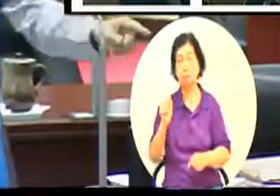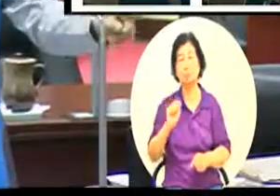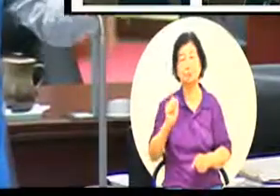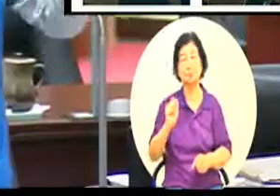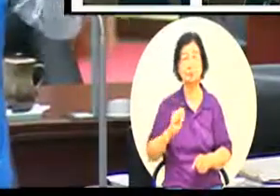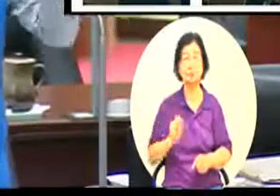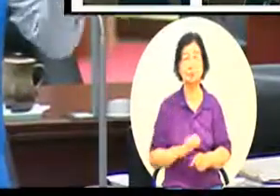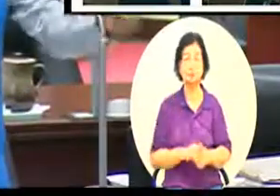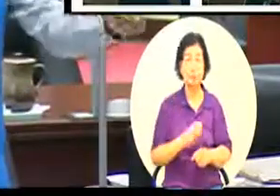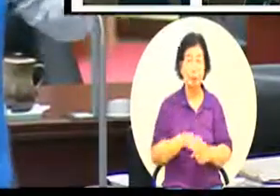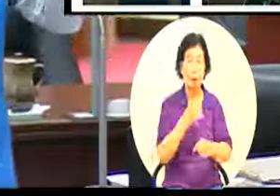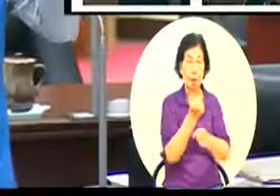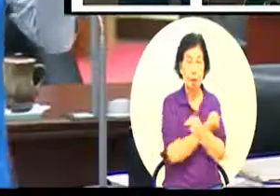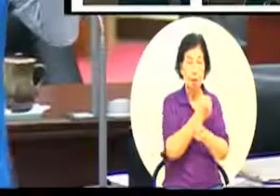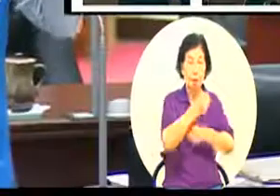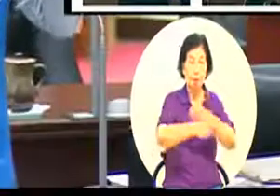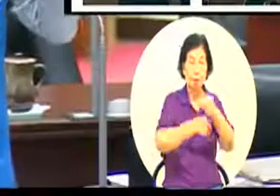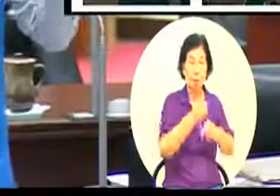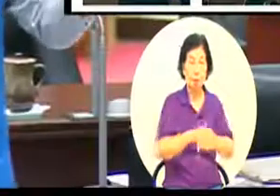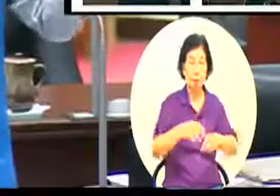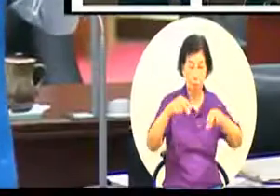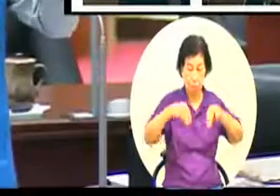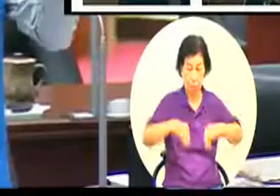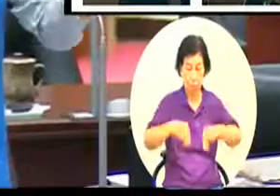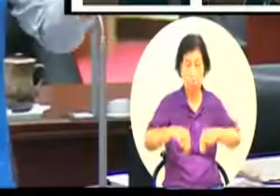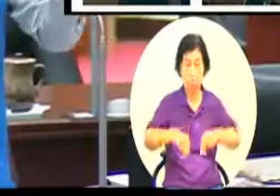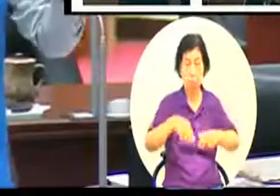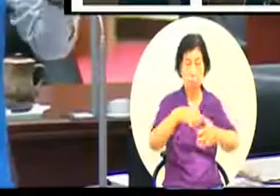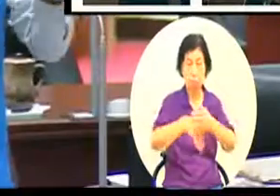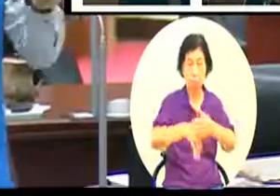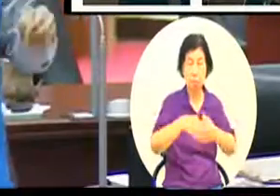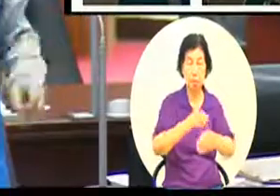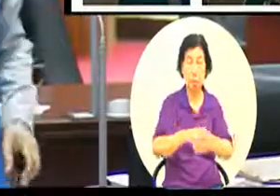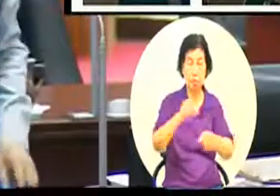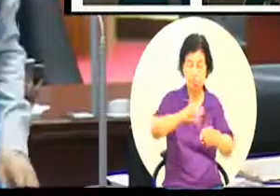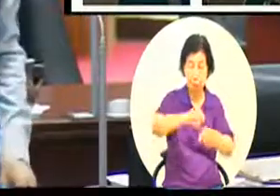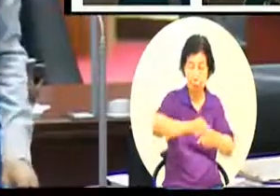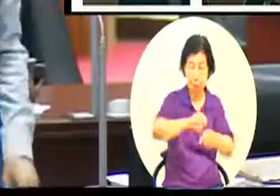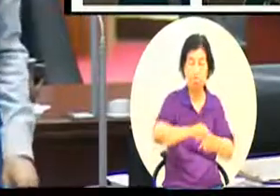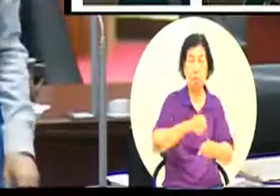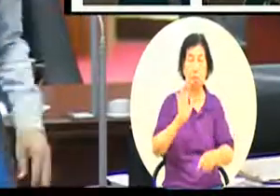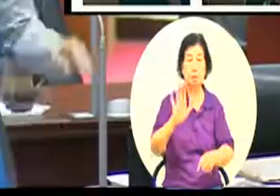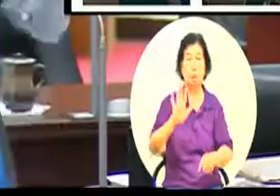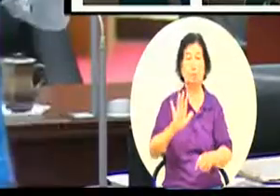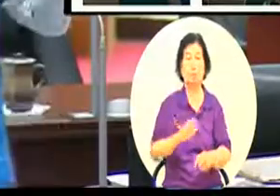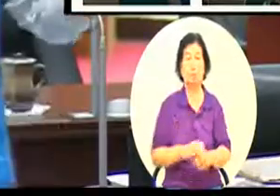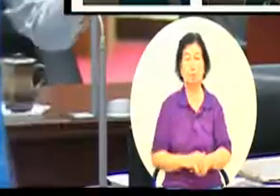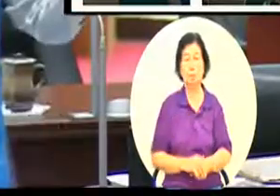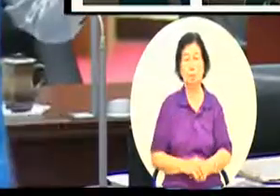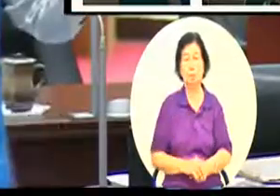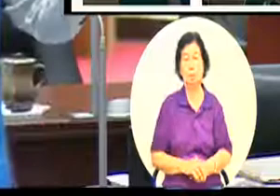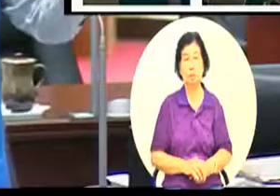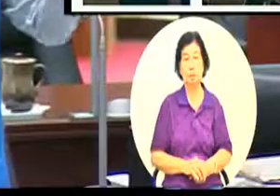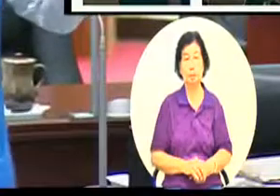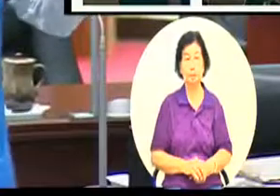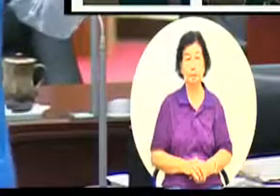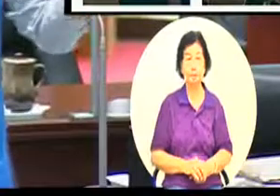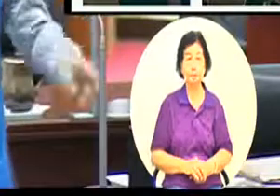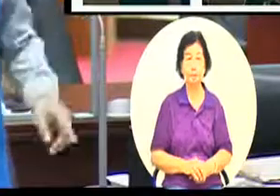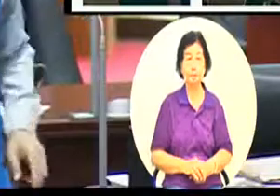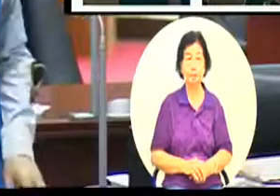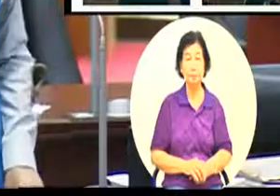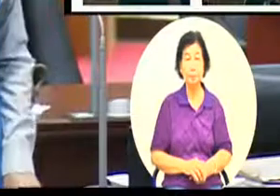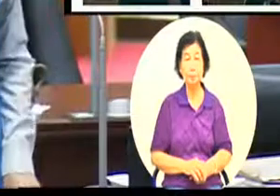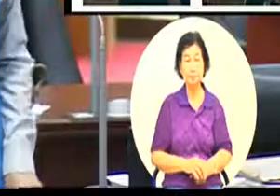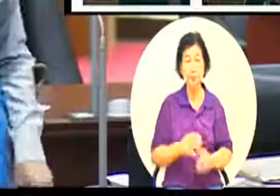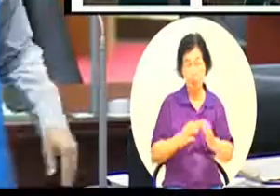劳动契约里面一定有非常严重的一个加注在里面。对对，我所以说，我既然局长你